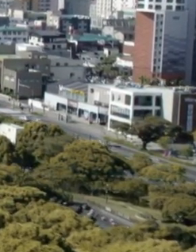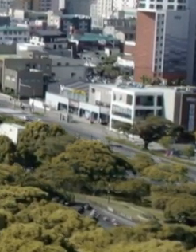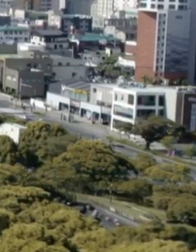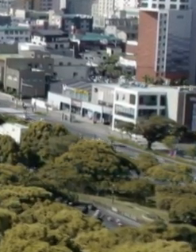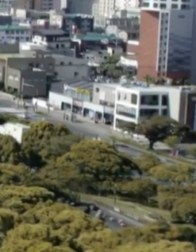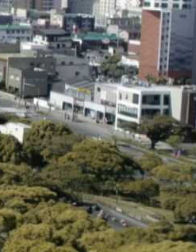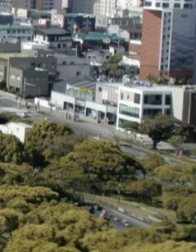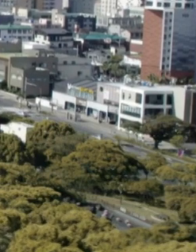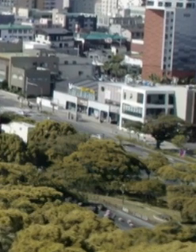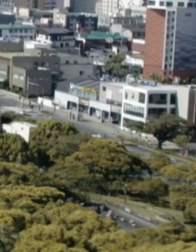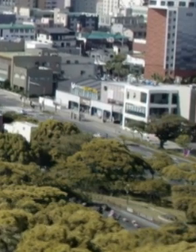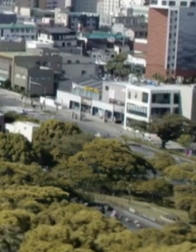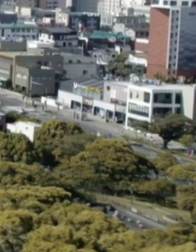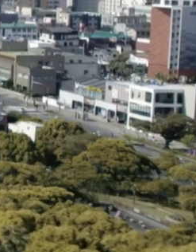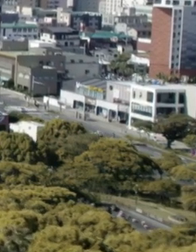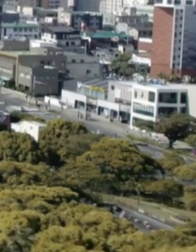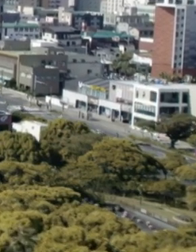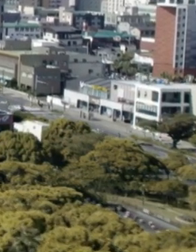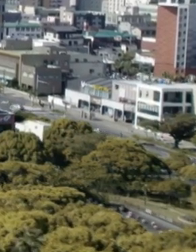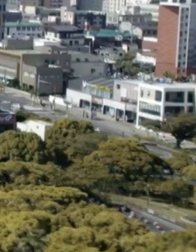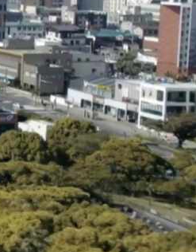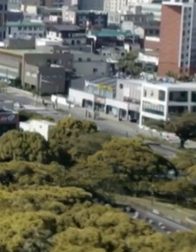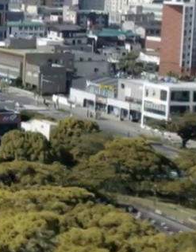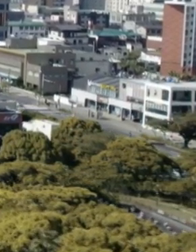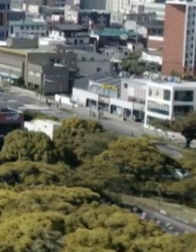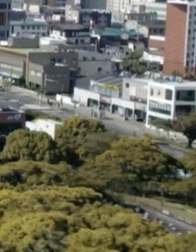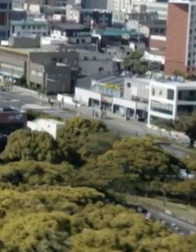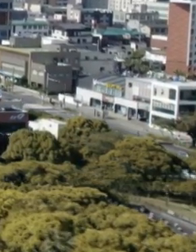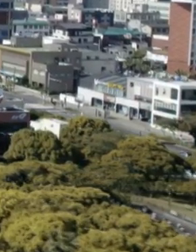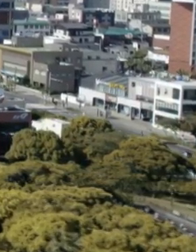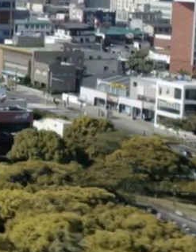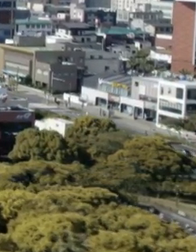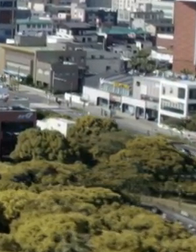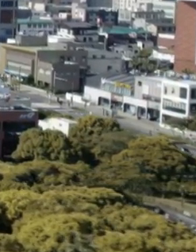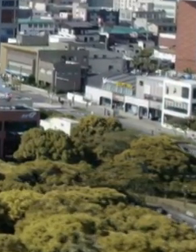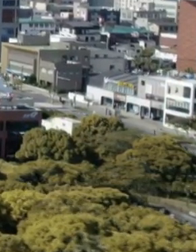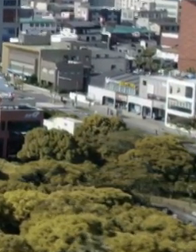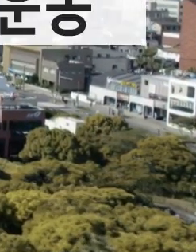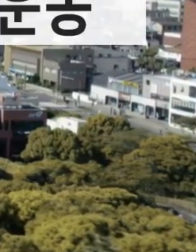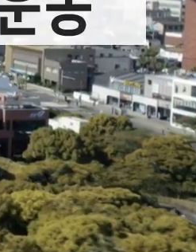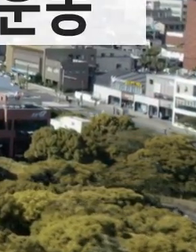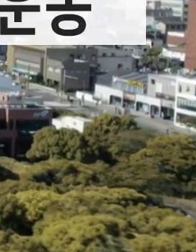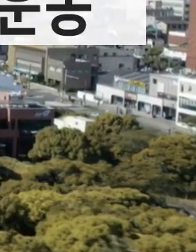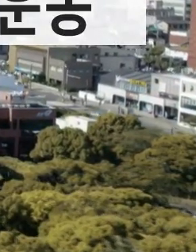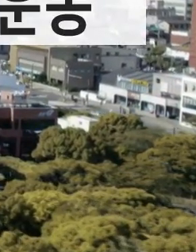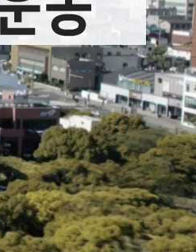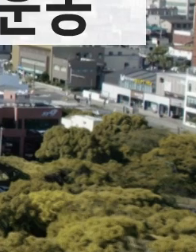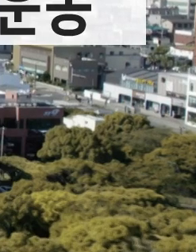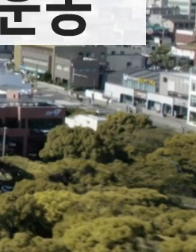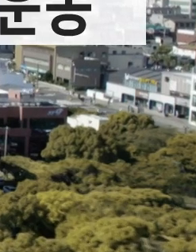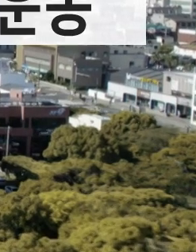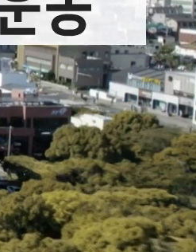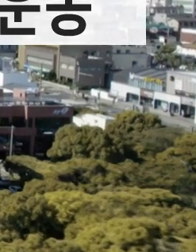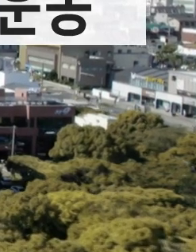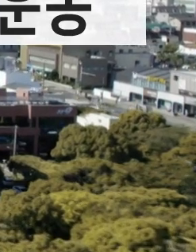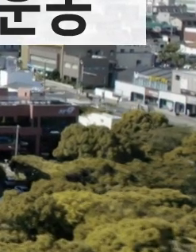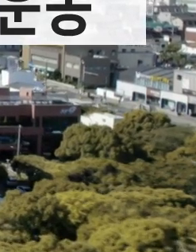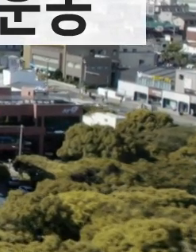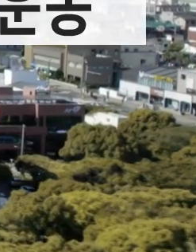역대 최대 규모인 국비 1조 9,714억 원을 잠정 확보했습니다. 이장